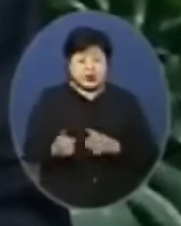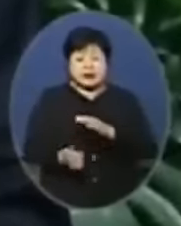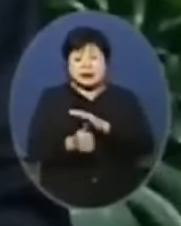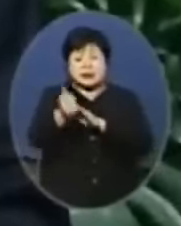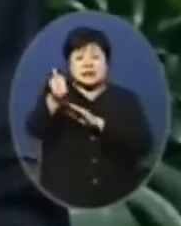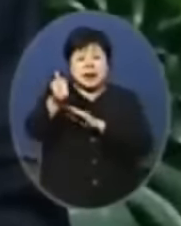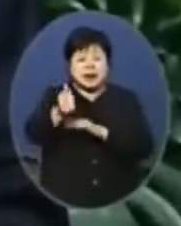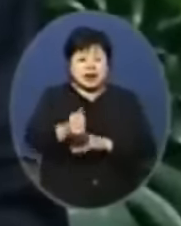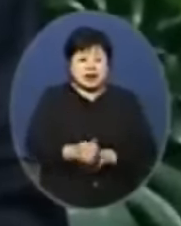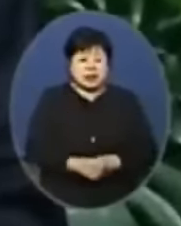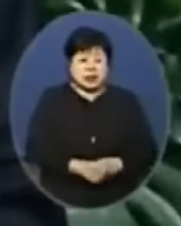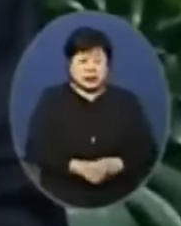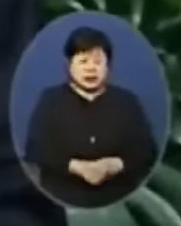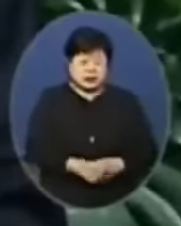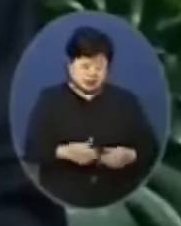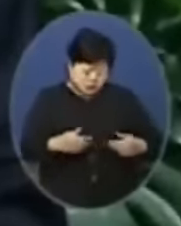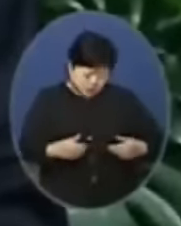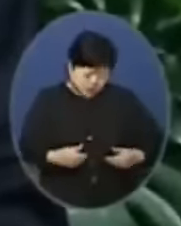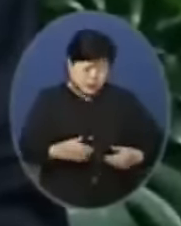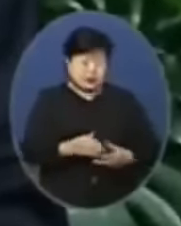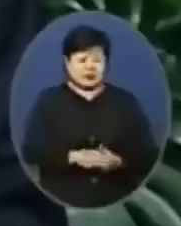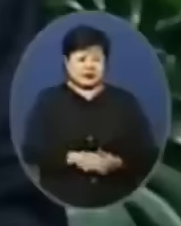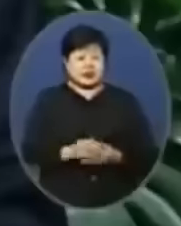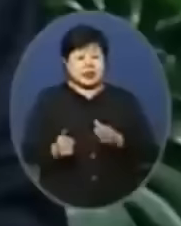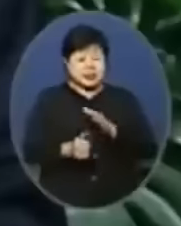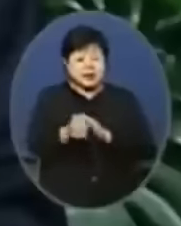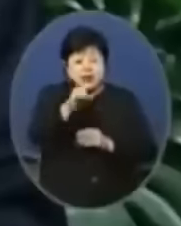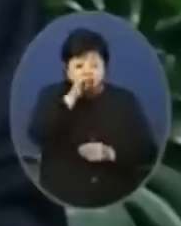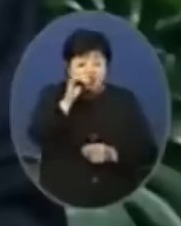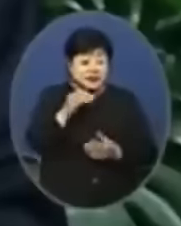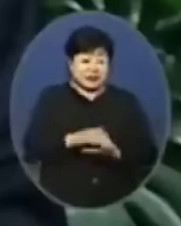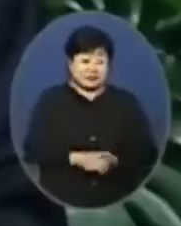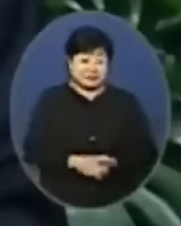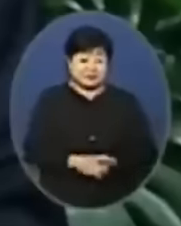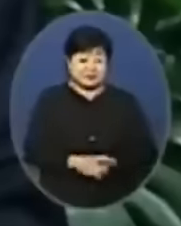희망이 가장 중요한 것입니다. 희망이 있어야 돼요.